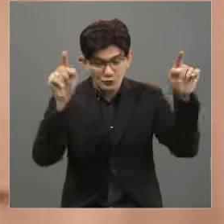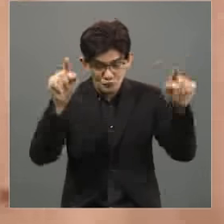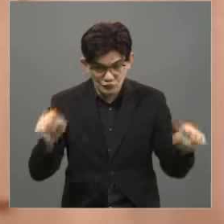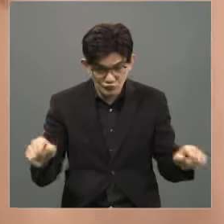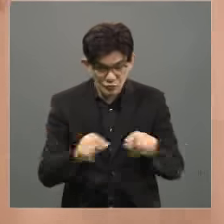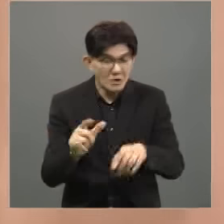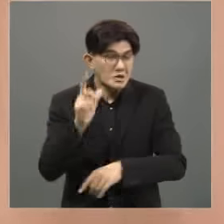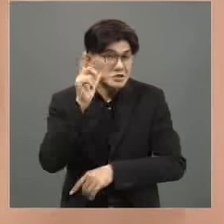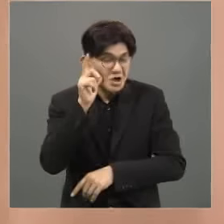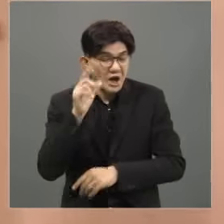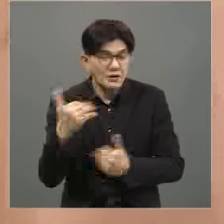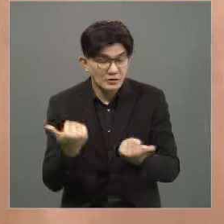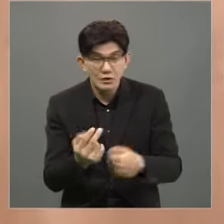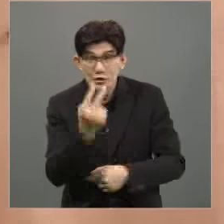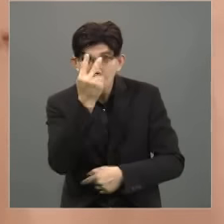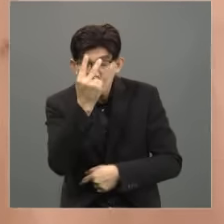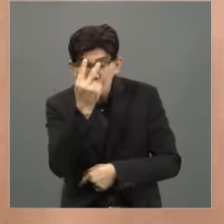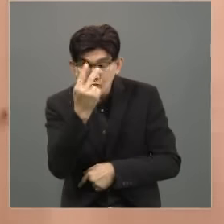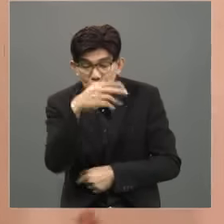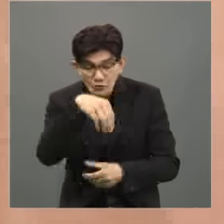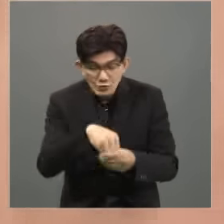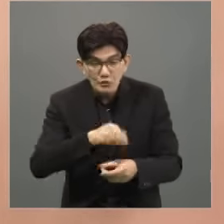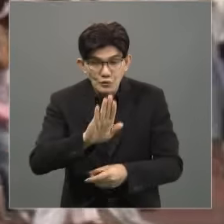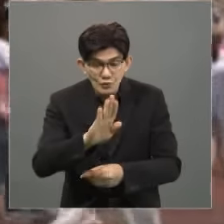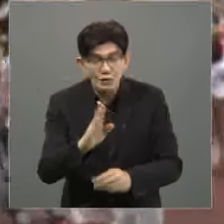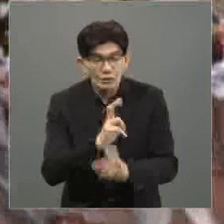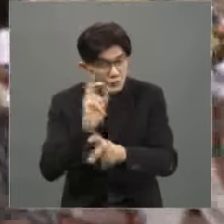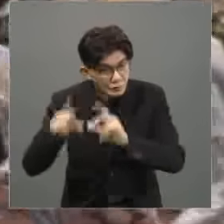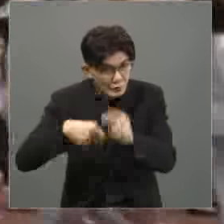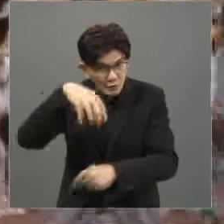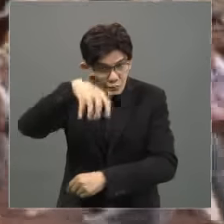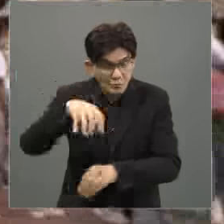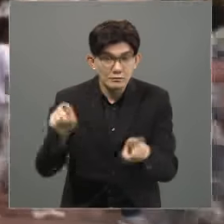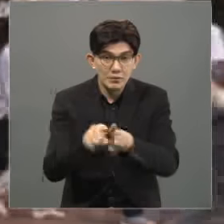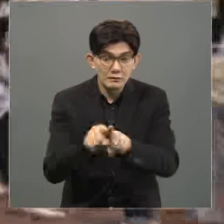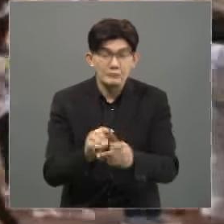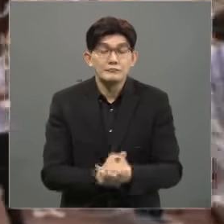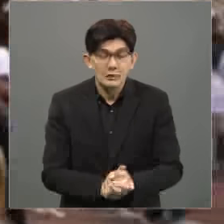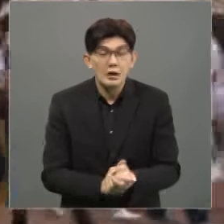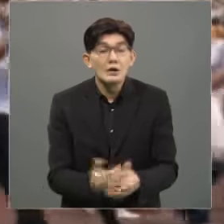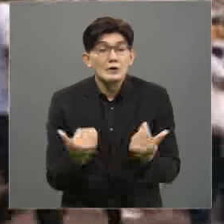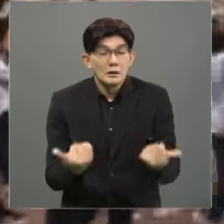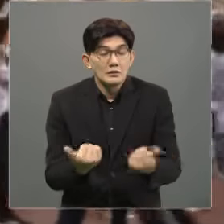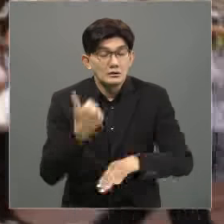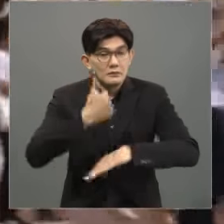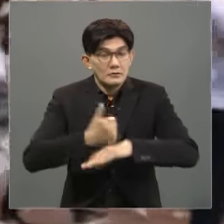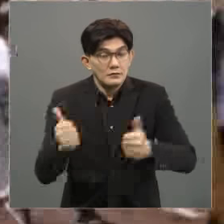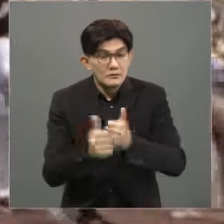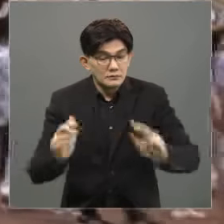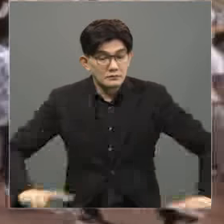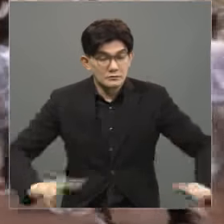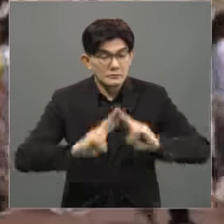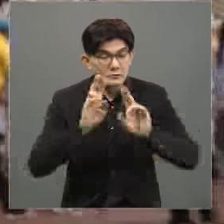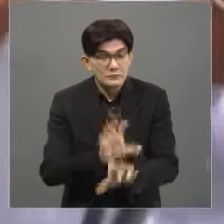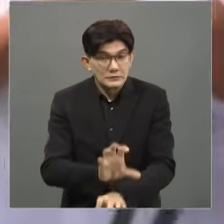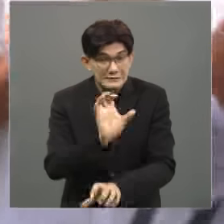ใหญ่ซึ่งให้ประชาชนได้ชมภาพการประดิษฐานพระบรมสารีริกธาตุและพระอรหันตธาตุครับในโอกาสนี้ทางรัฐมนตรีช่วยว่าการกระทรวงม